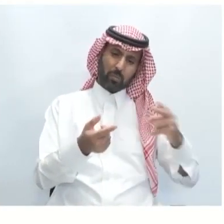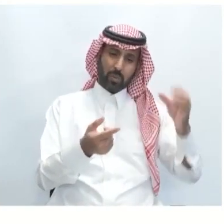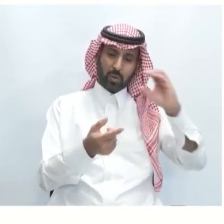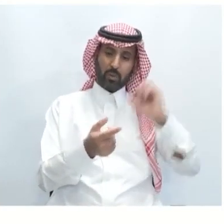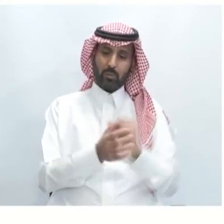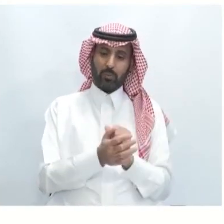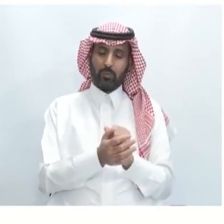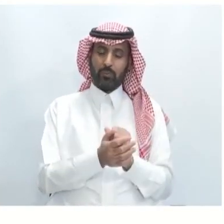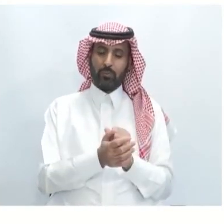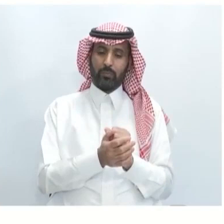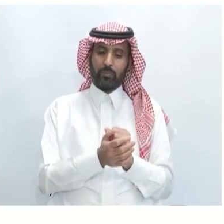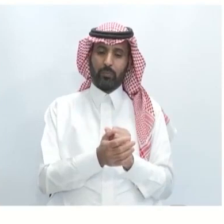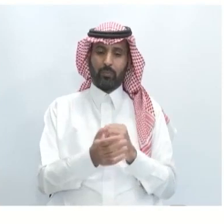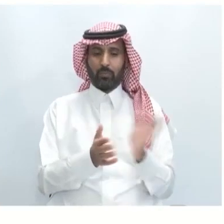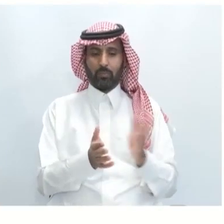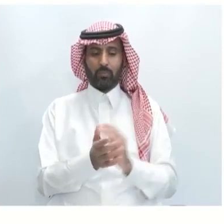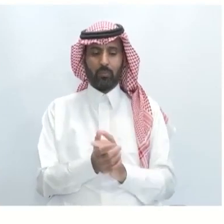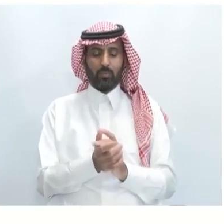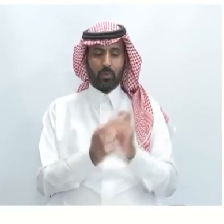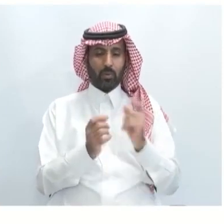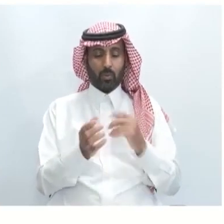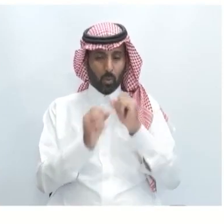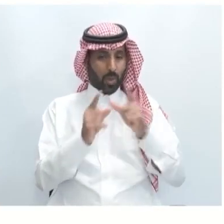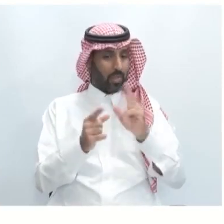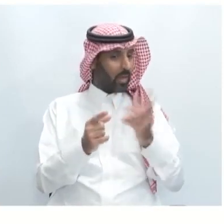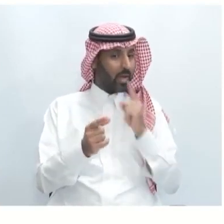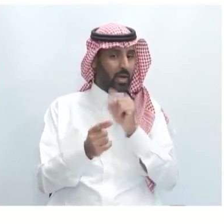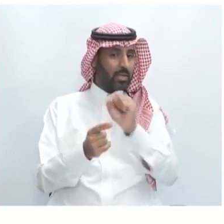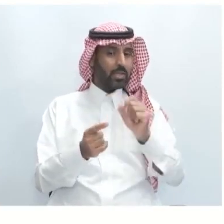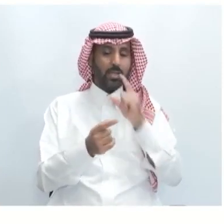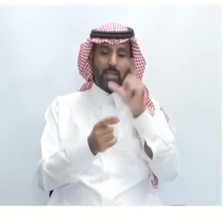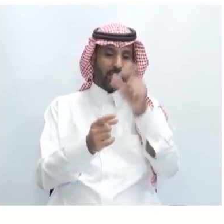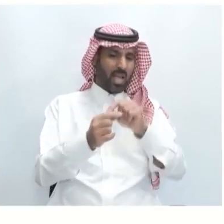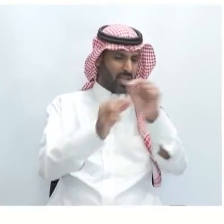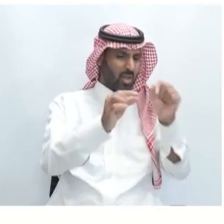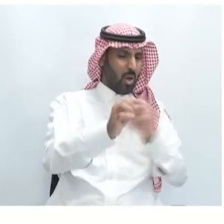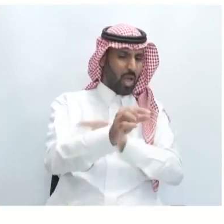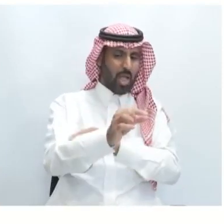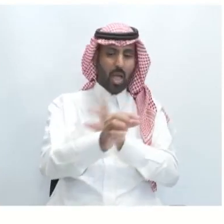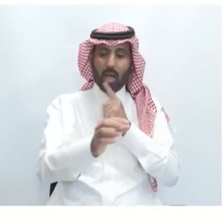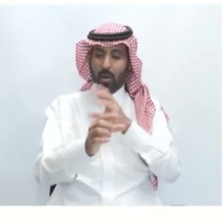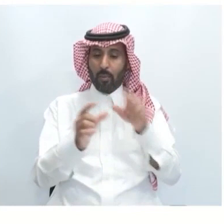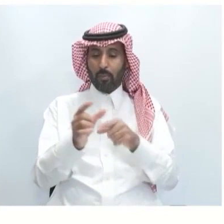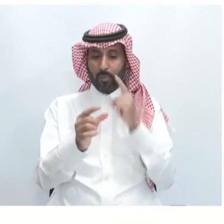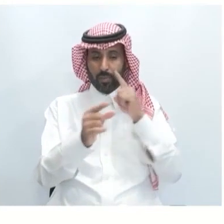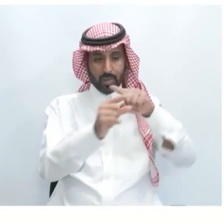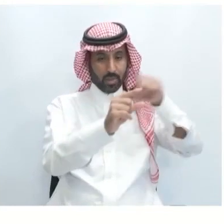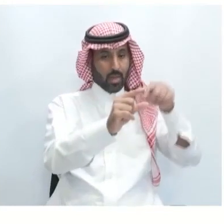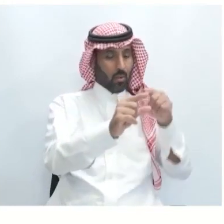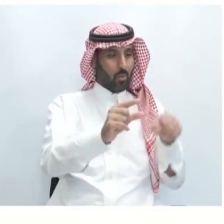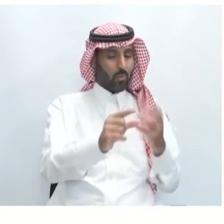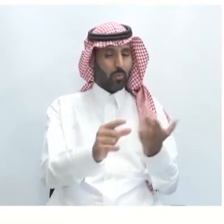تكون ذرات اخرى الان وضح وحدد اجزاء الحمض الاميني اول جزء ما